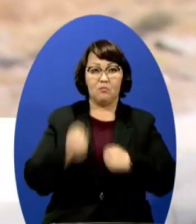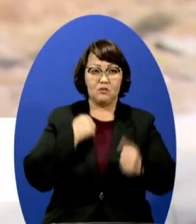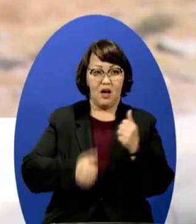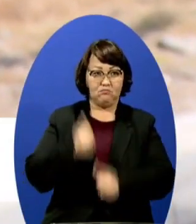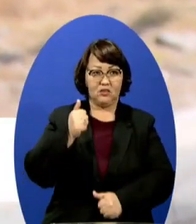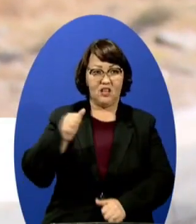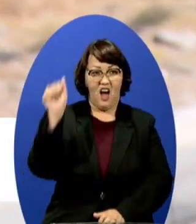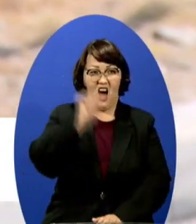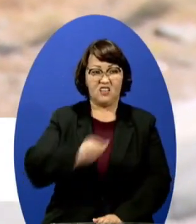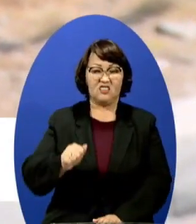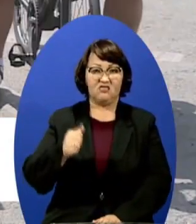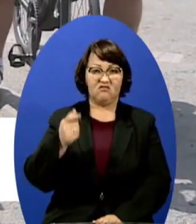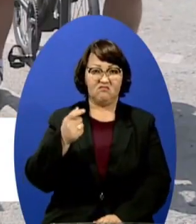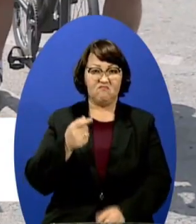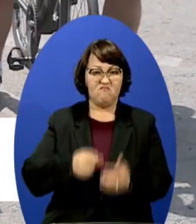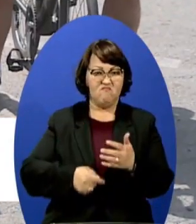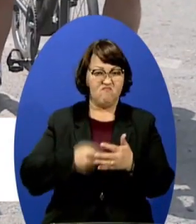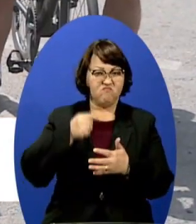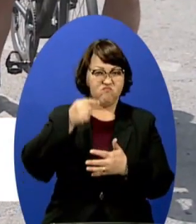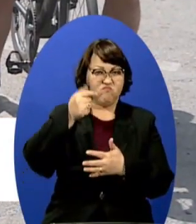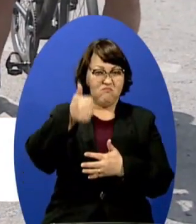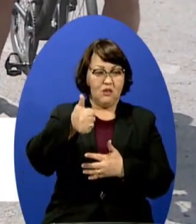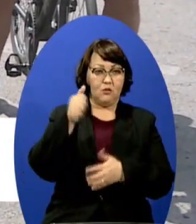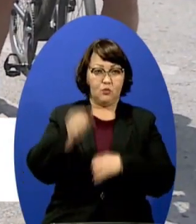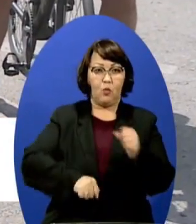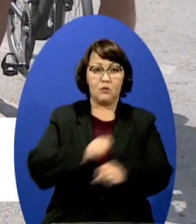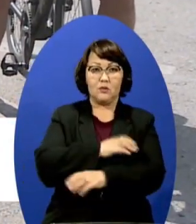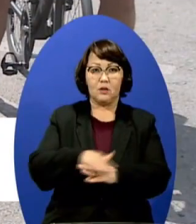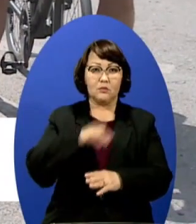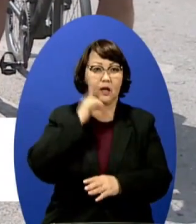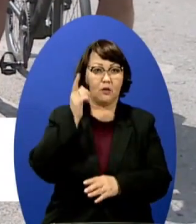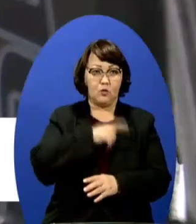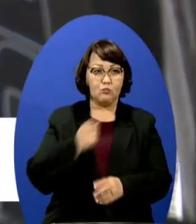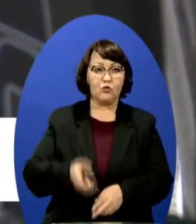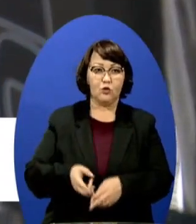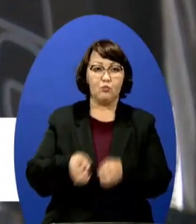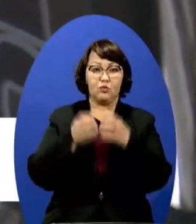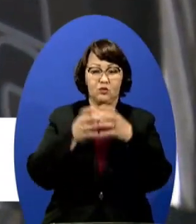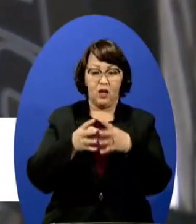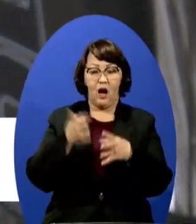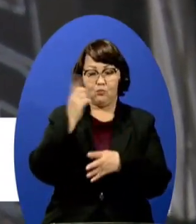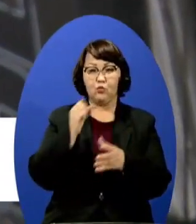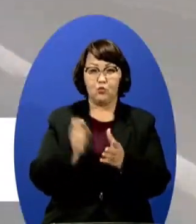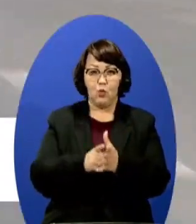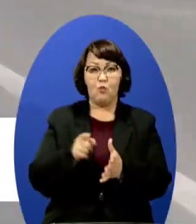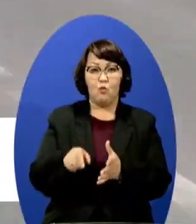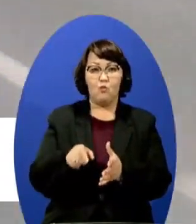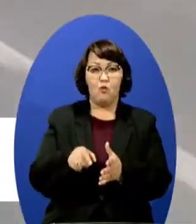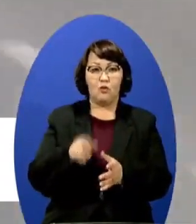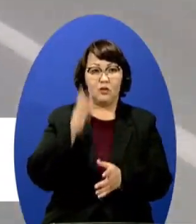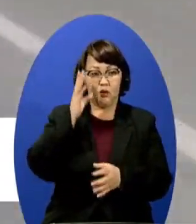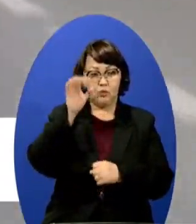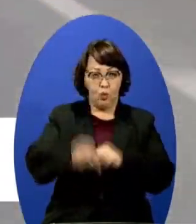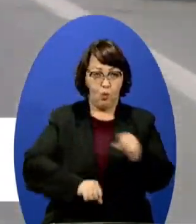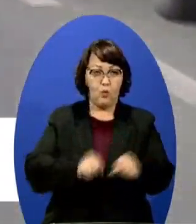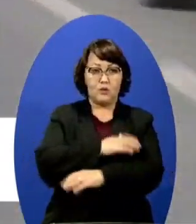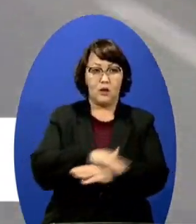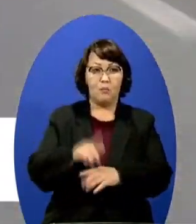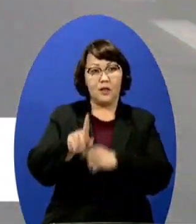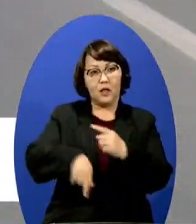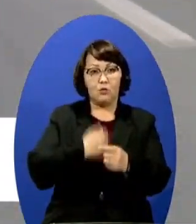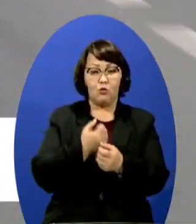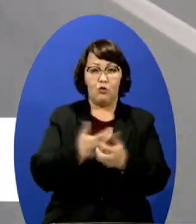төжигдэж байгаа. Тиймээс дугуйн зам бол залуучуудын хувьд дутагдж байсан бүтээн байгуулалт юм. Цаашид улам илүү дугуйн замтай болохыйг хүсэж явдгаа тамирчид